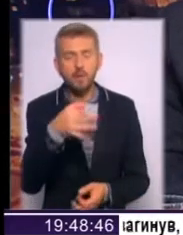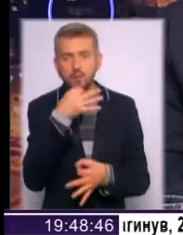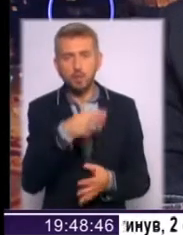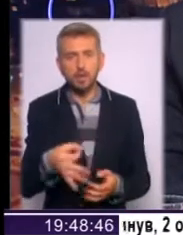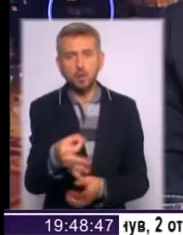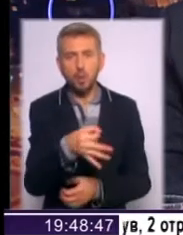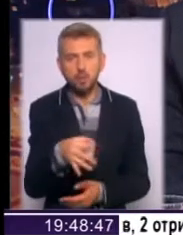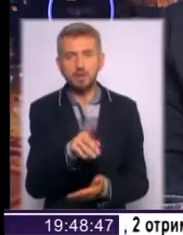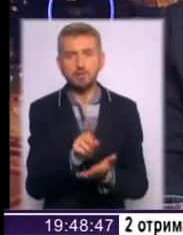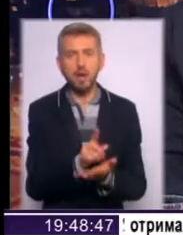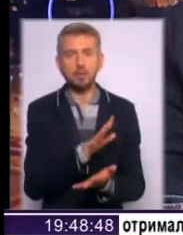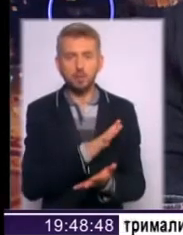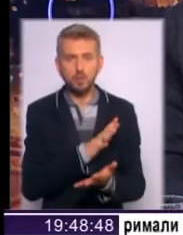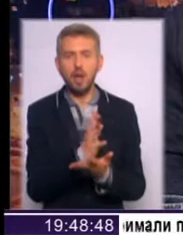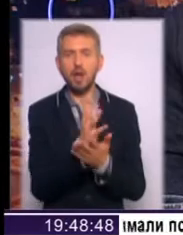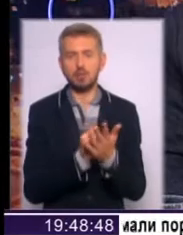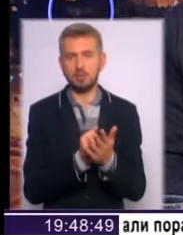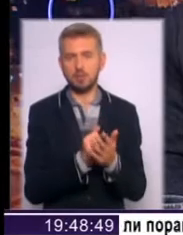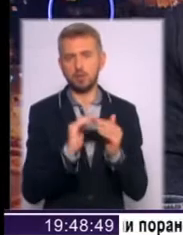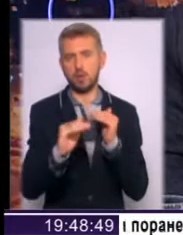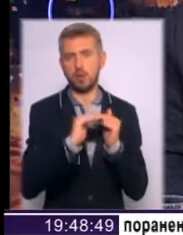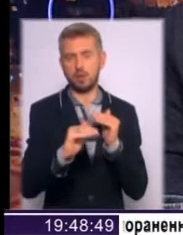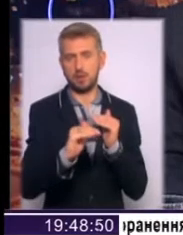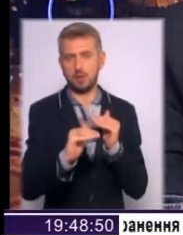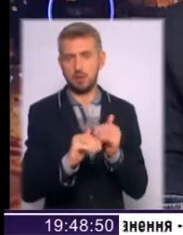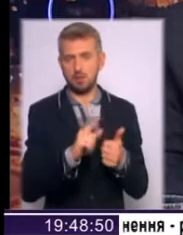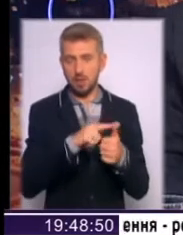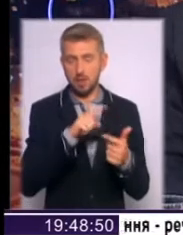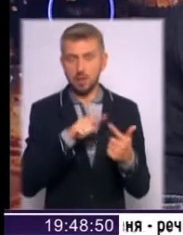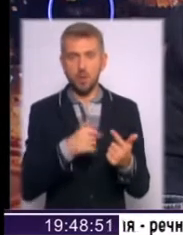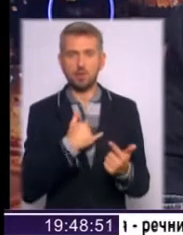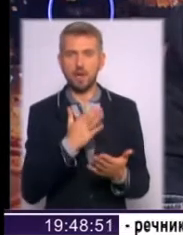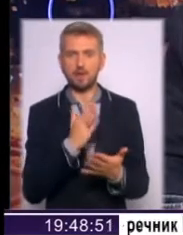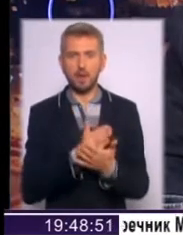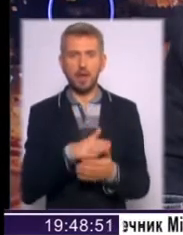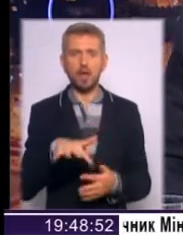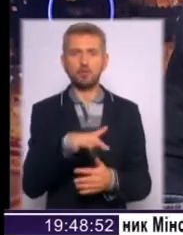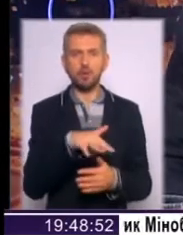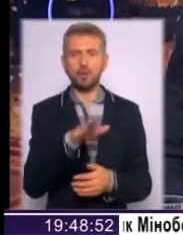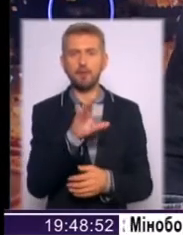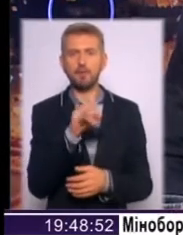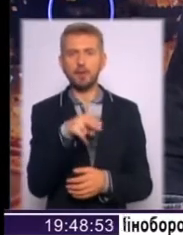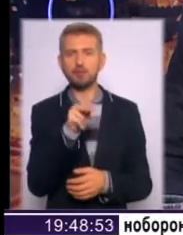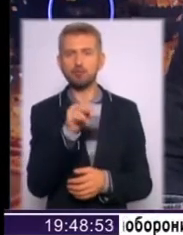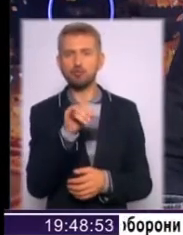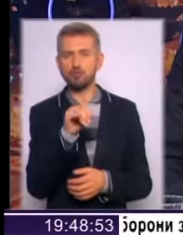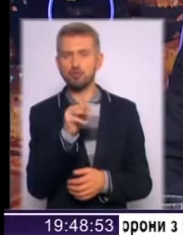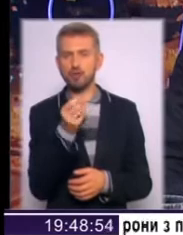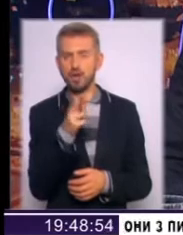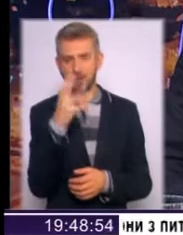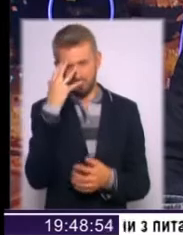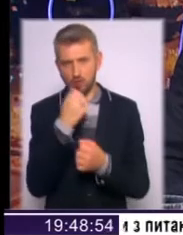області, має бути аварійний полігон. Це раз. Другий момент. У нас є зона відчуження. яка